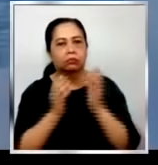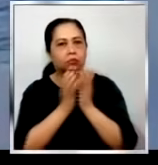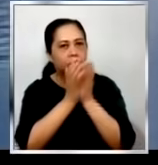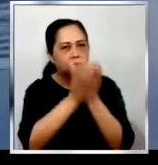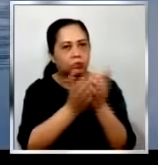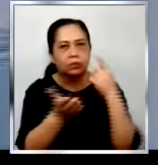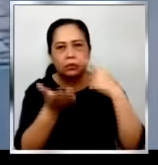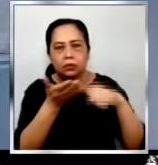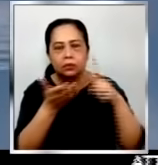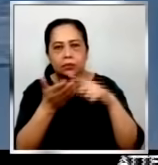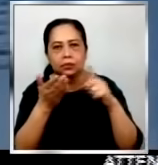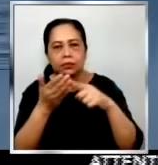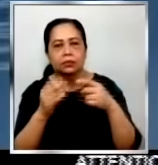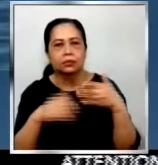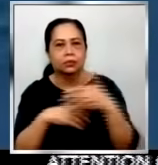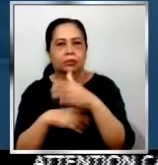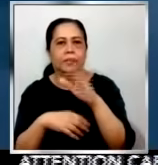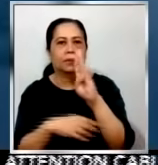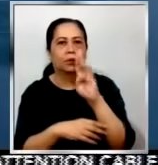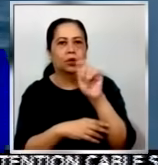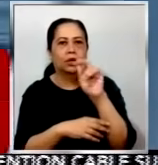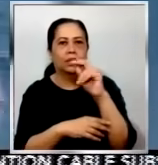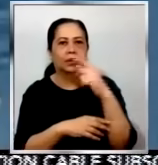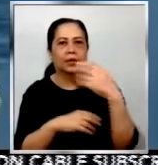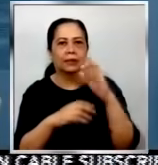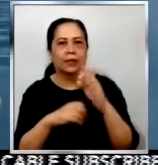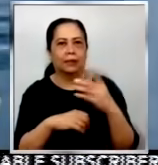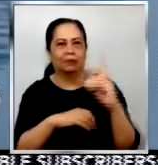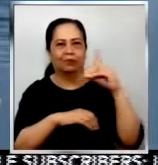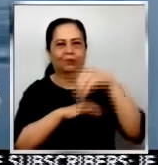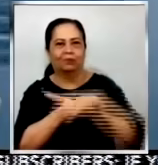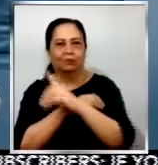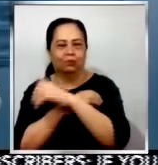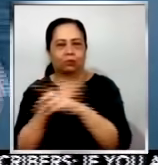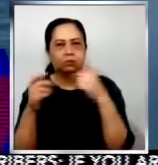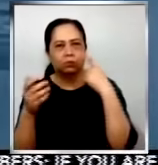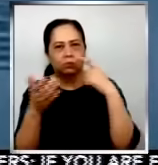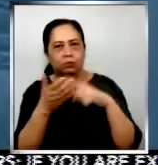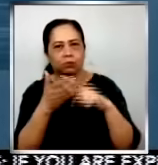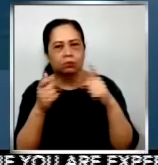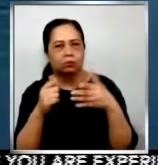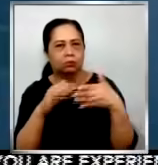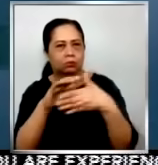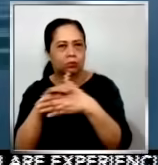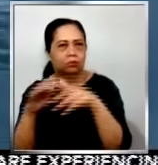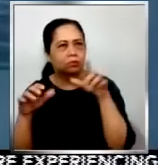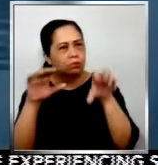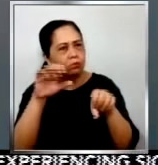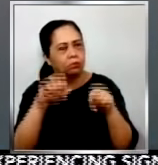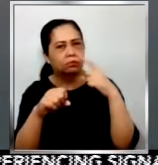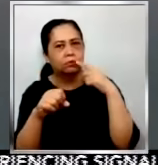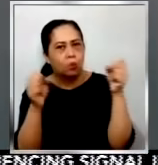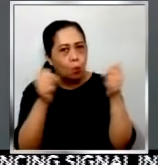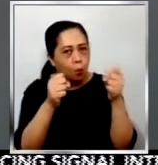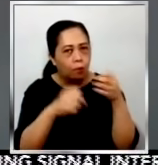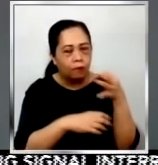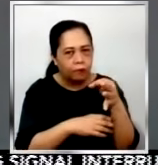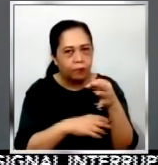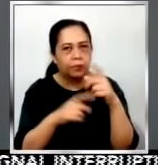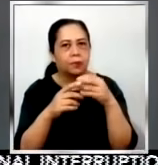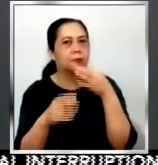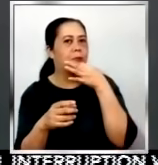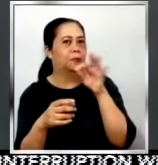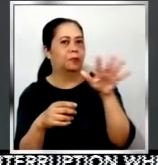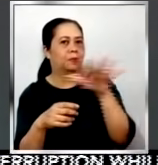butanding. Ayon sa mga mangisda, ilang araw na raw nila itong nakikita sa tuwing manghuhuli sila ng maliliit na isda na paborito raw ng mga